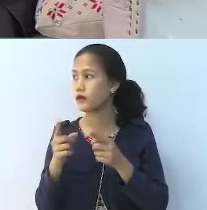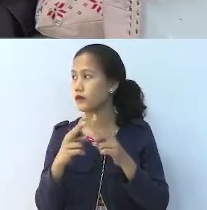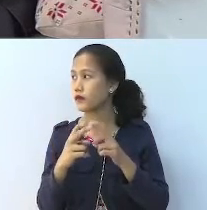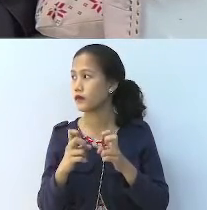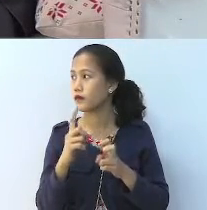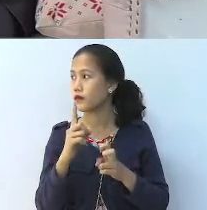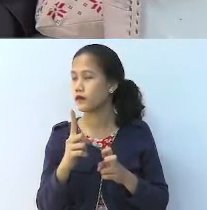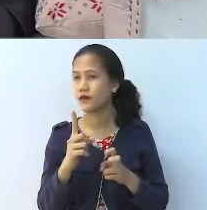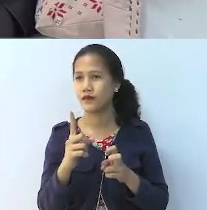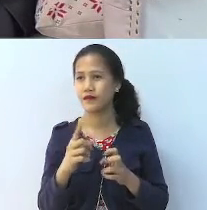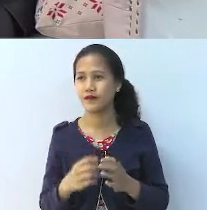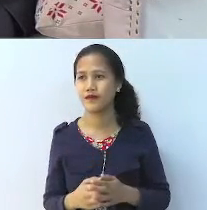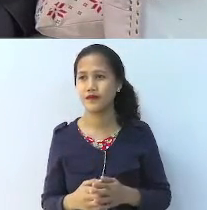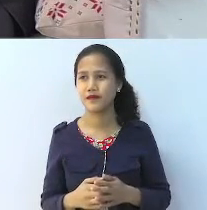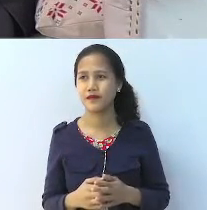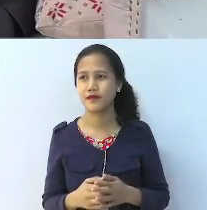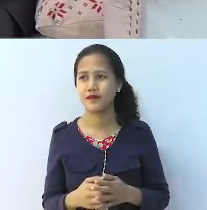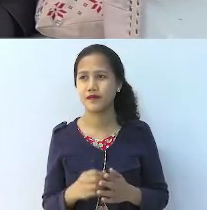Ayan. Magbigay lang ng isa.